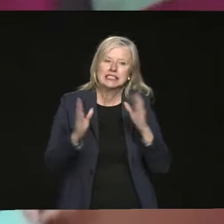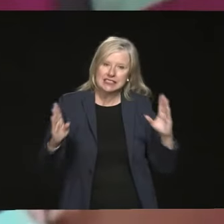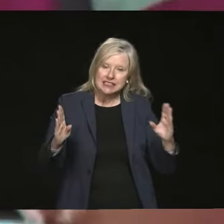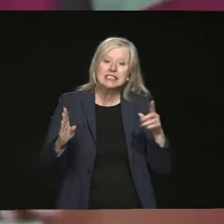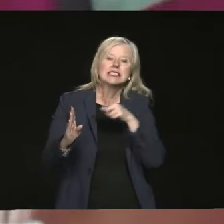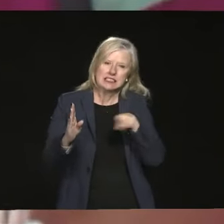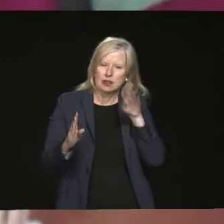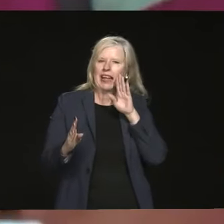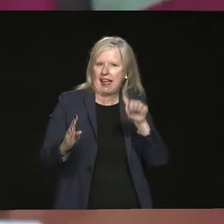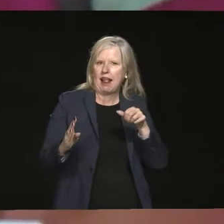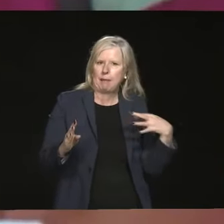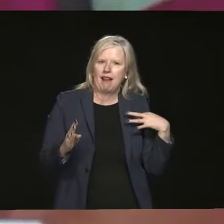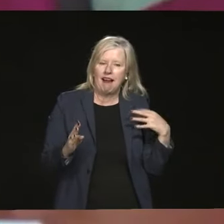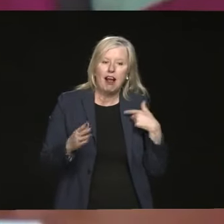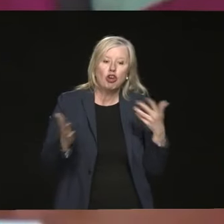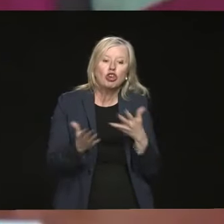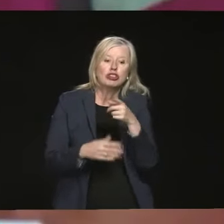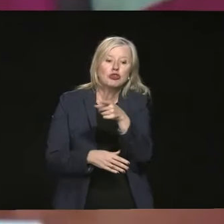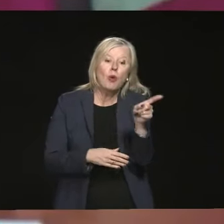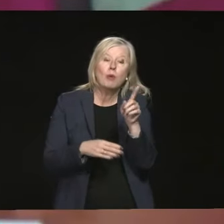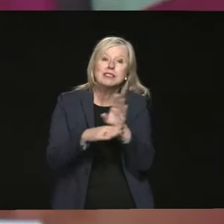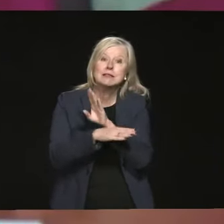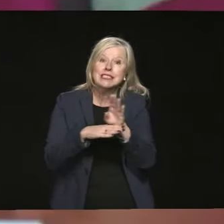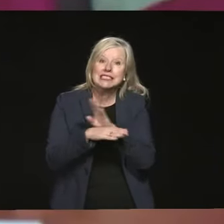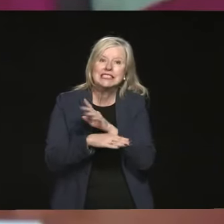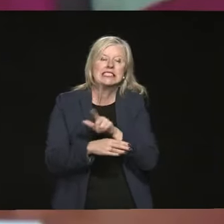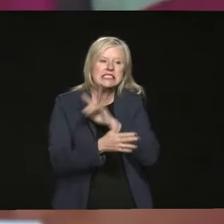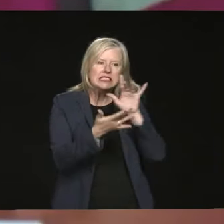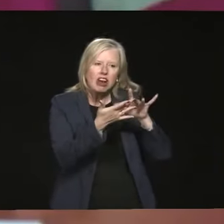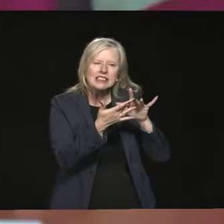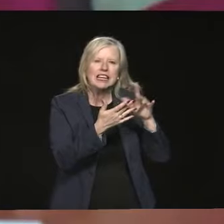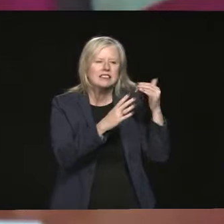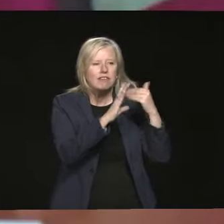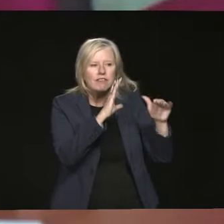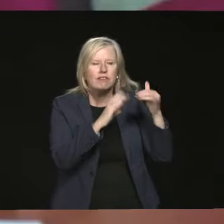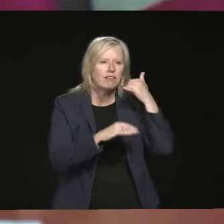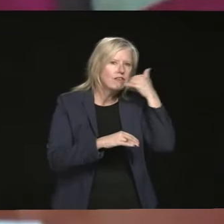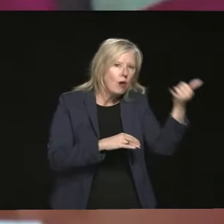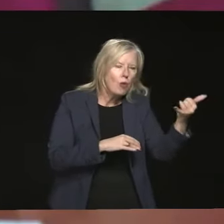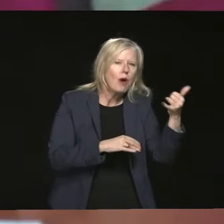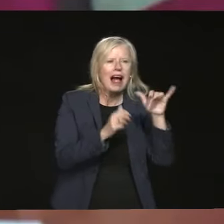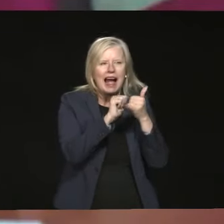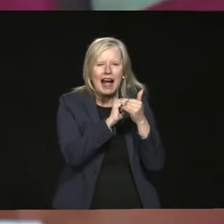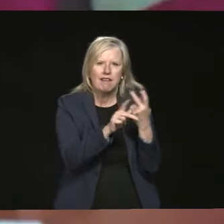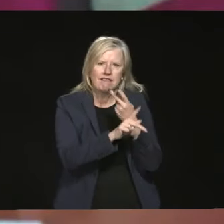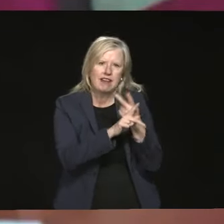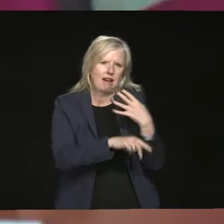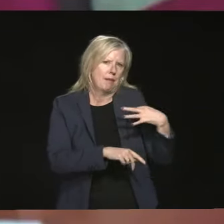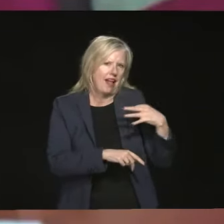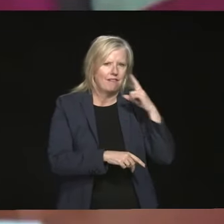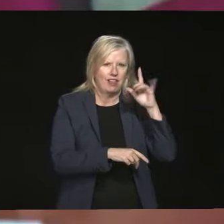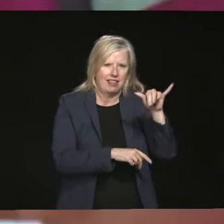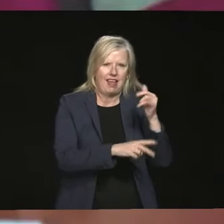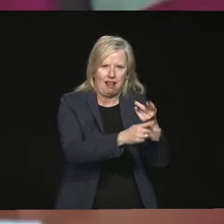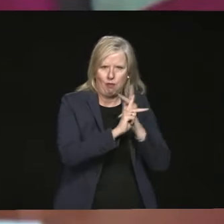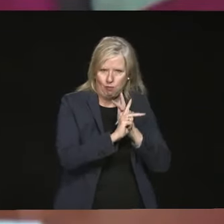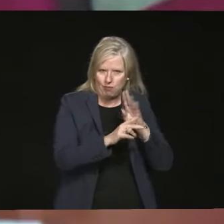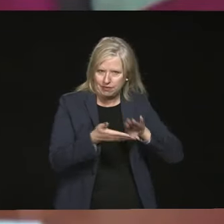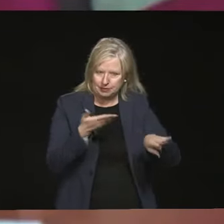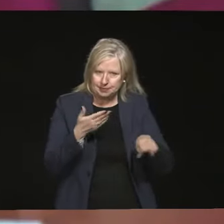or by email to find out how to actually apply. Aujourd'hui, nous annonçons que nous élargissons